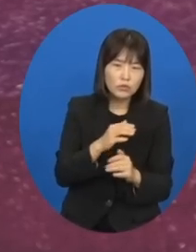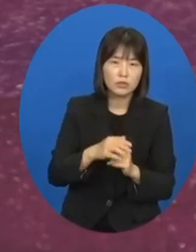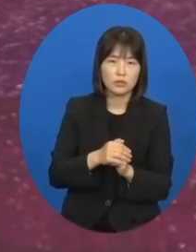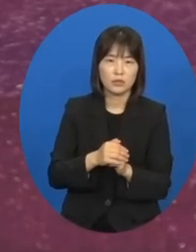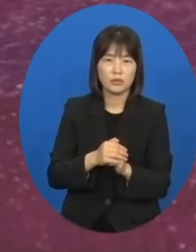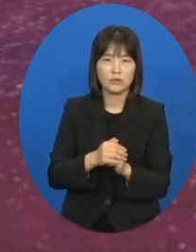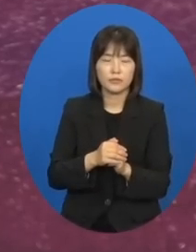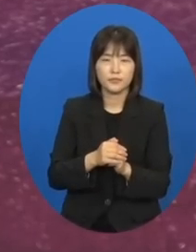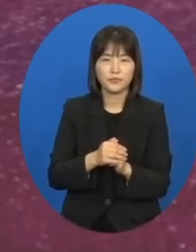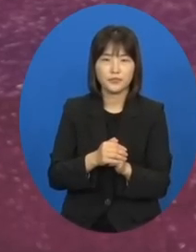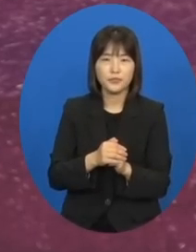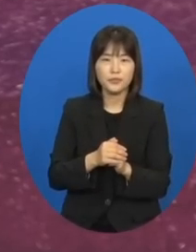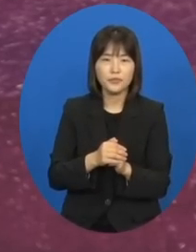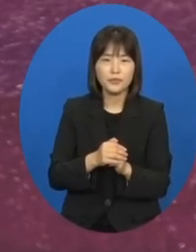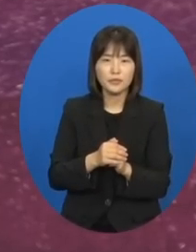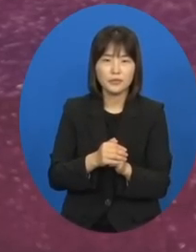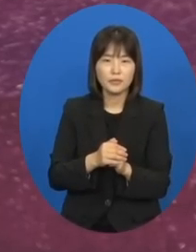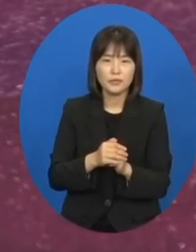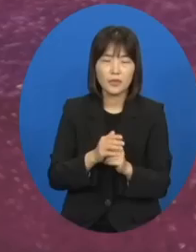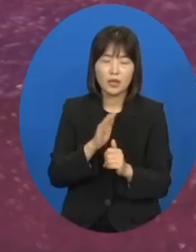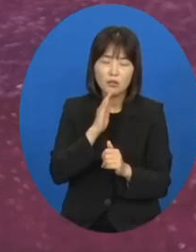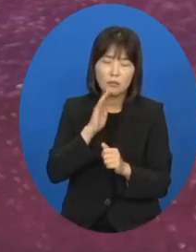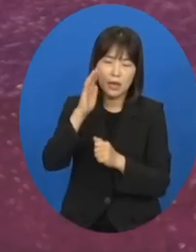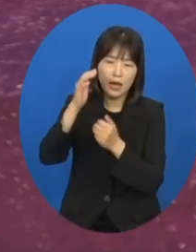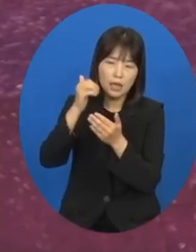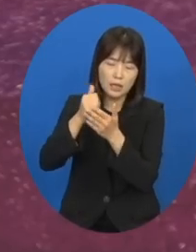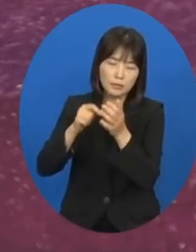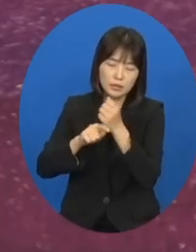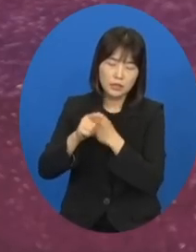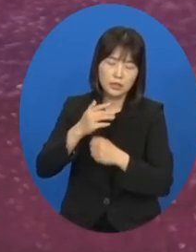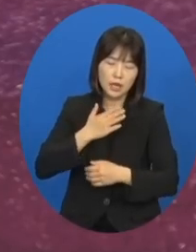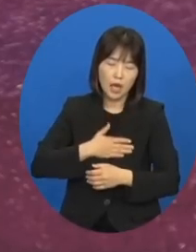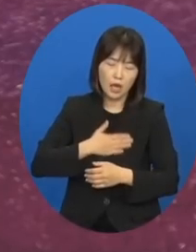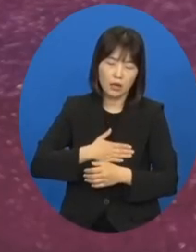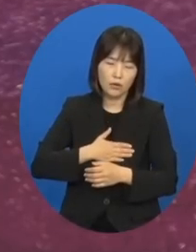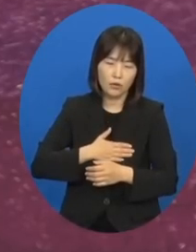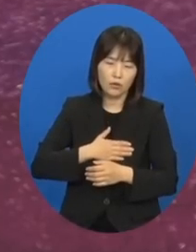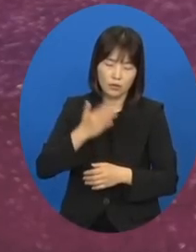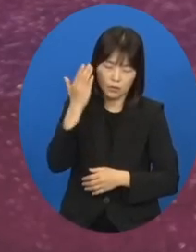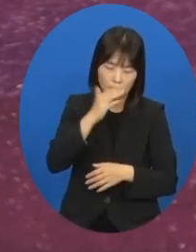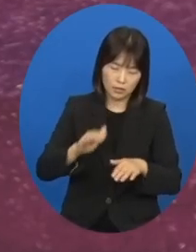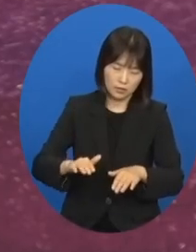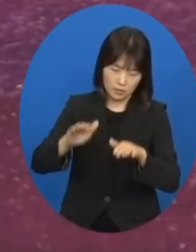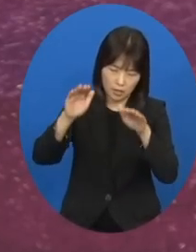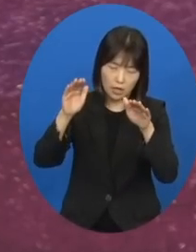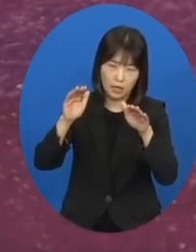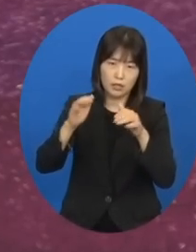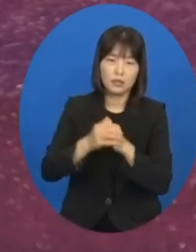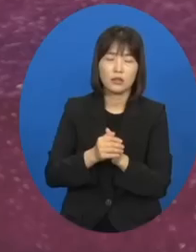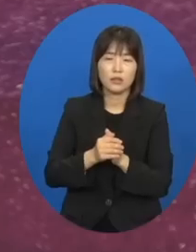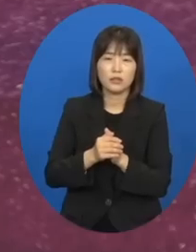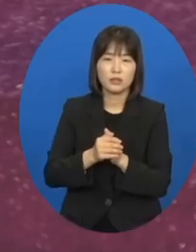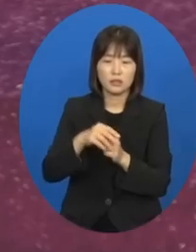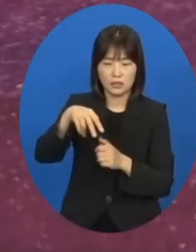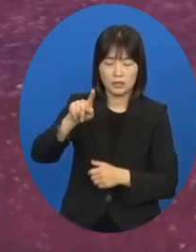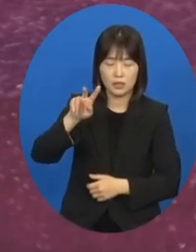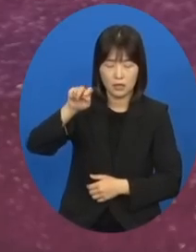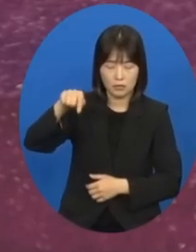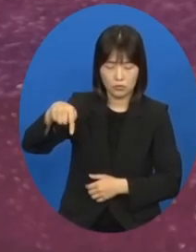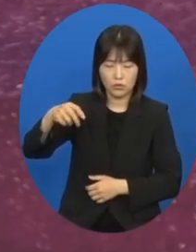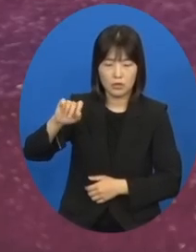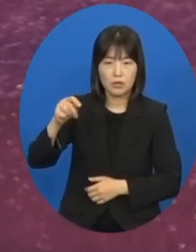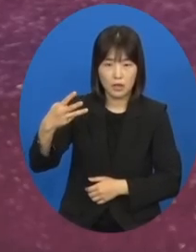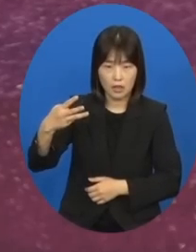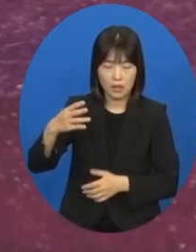알고 정말 정결하게 자라나지 않았습니까 성소에서 정말 그렇게 살아났던 사무엘 그를 통하여서 나라를